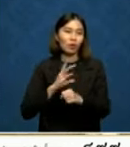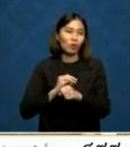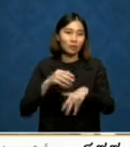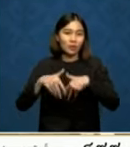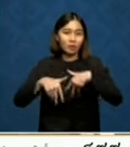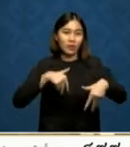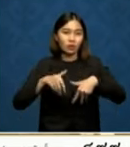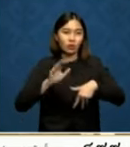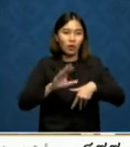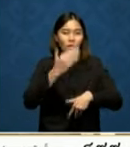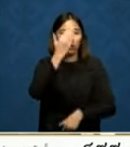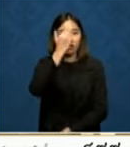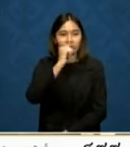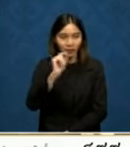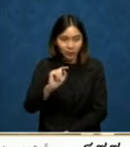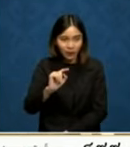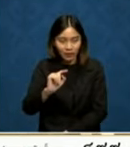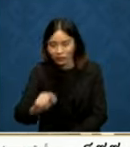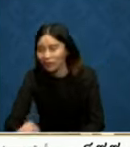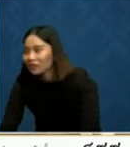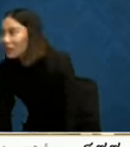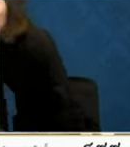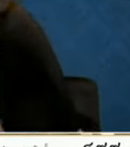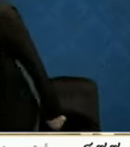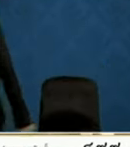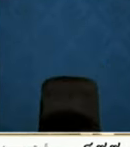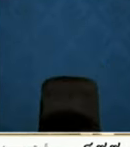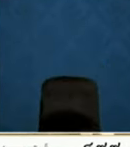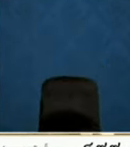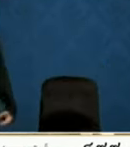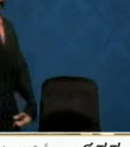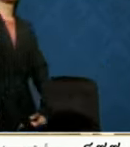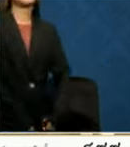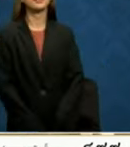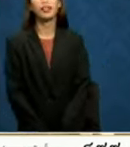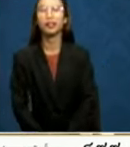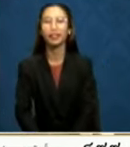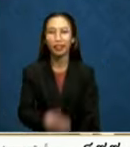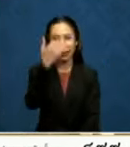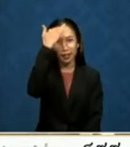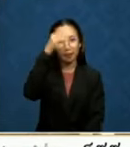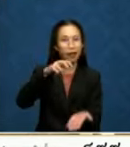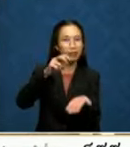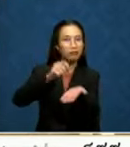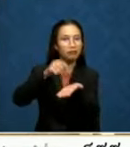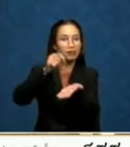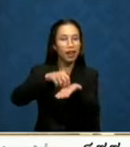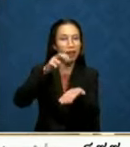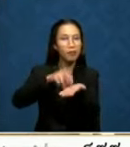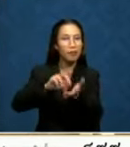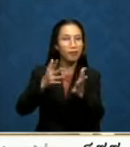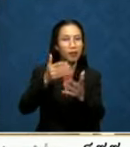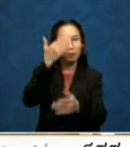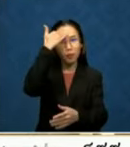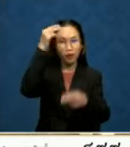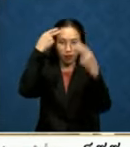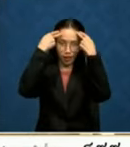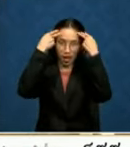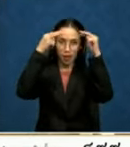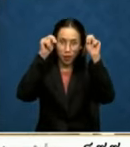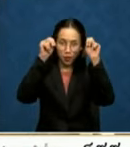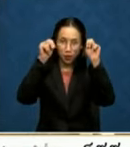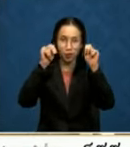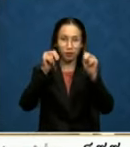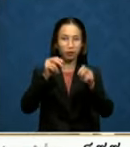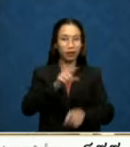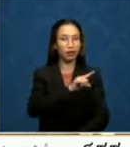นทำไมถึงไม่เซ็นรับรองอย่าใช้คำว่าดองนะครับเพราะนายกรัฐมนตรีแต่ละคนมี